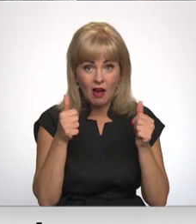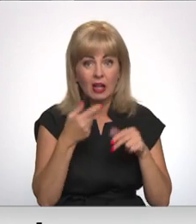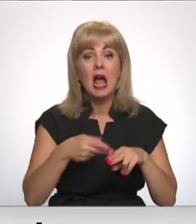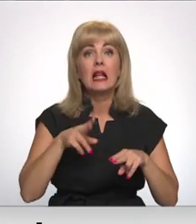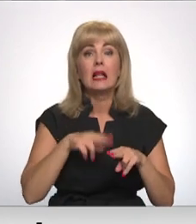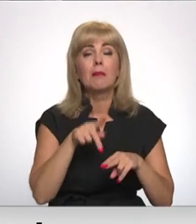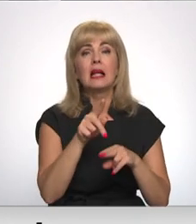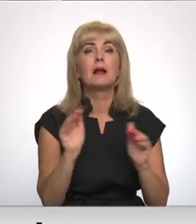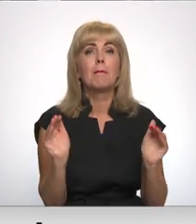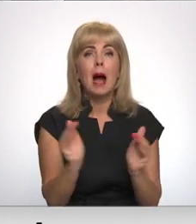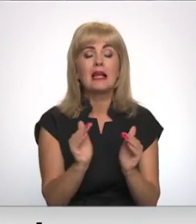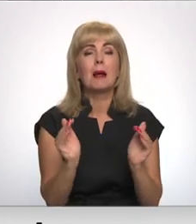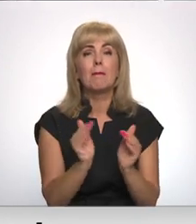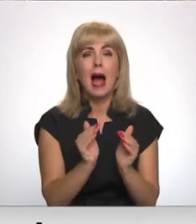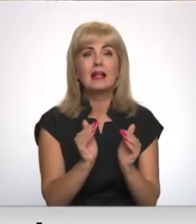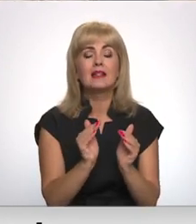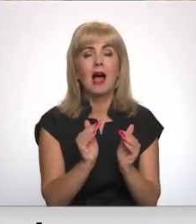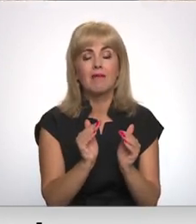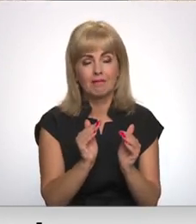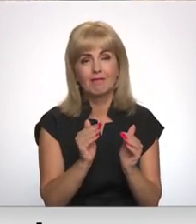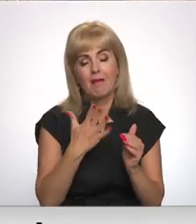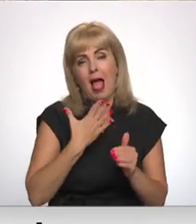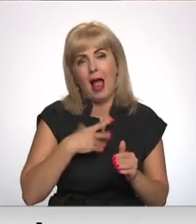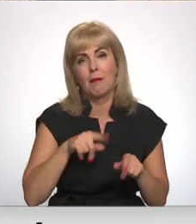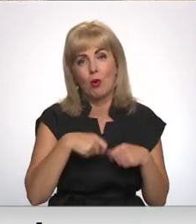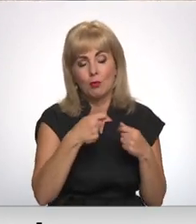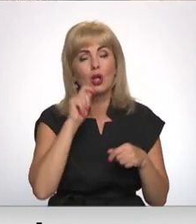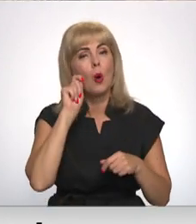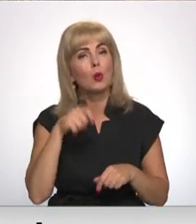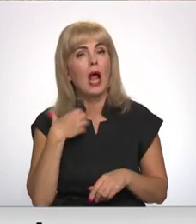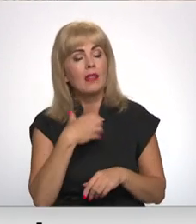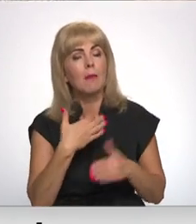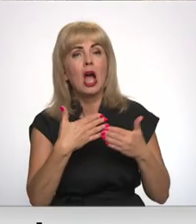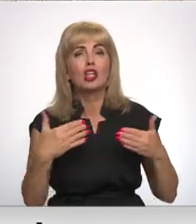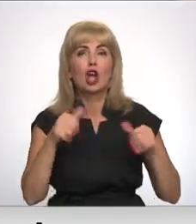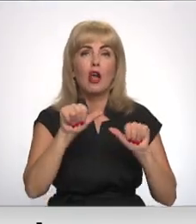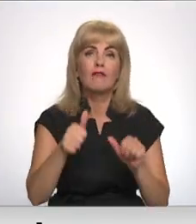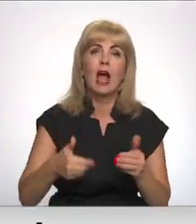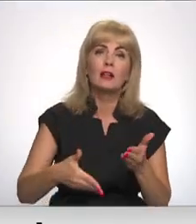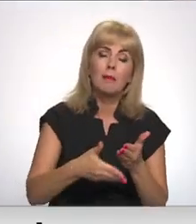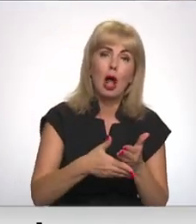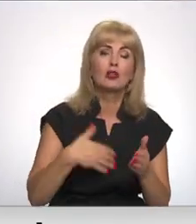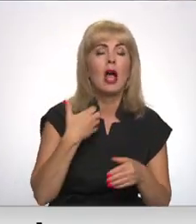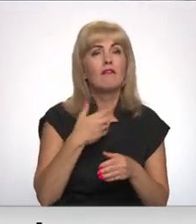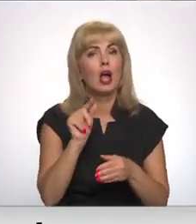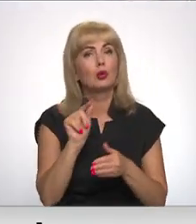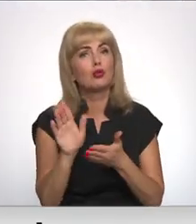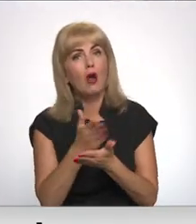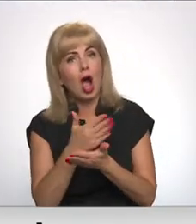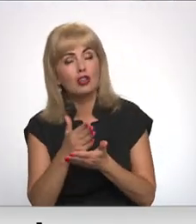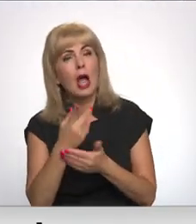tā ir maz piliens, maz artava. Ukrainai aizvien nepieciešama dažāda veida palīdzība. Vajadzības atšķiras, ko